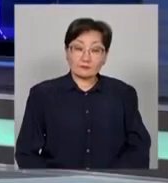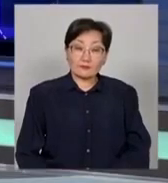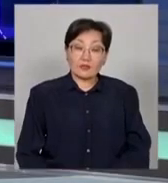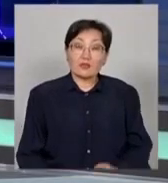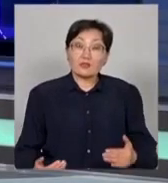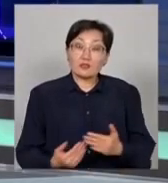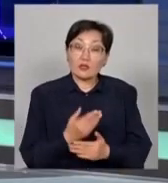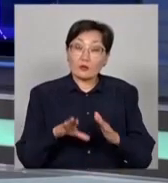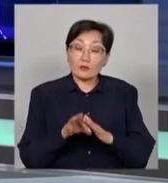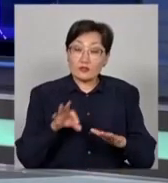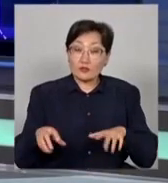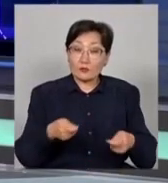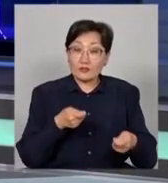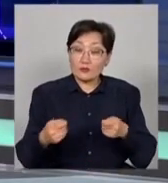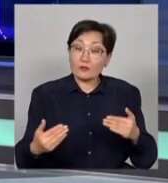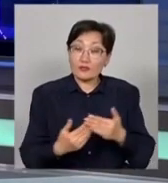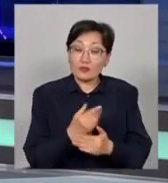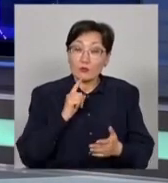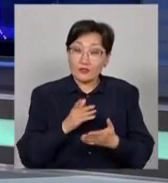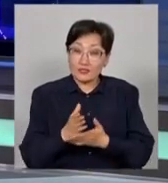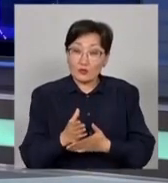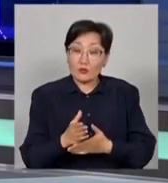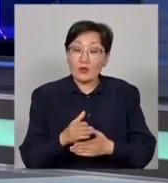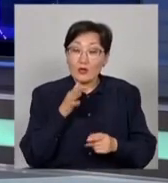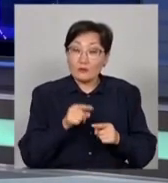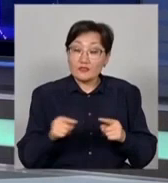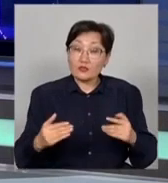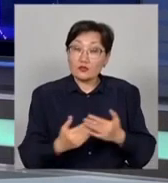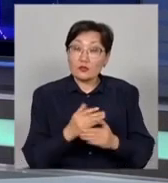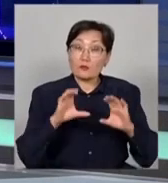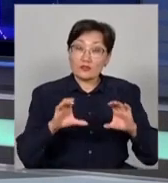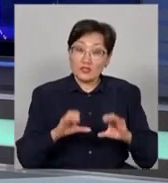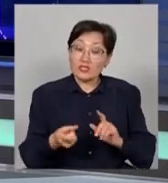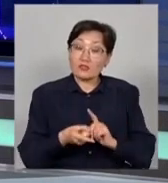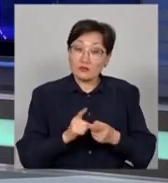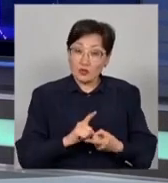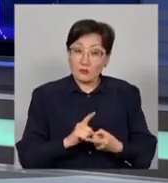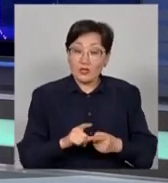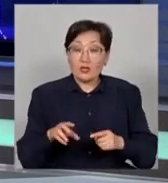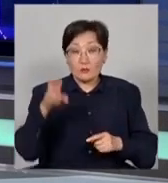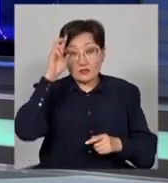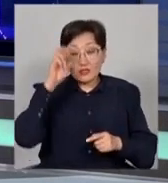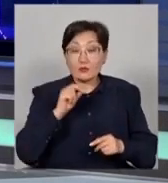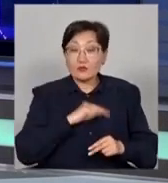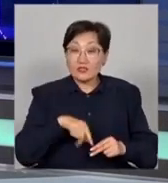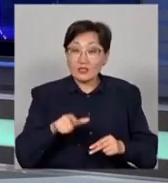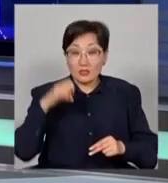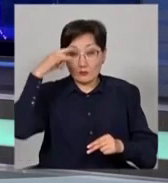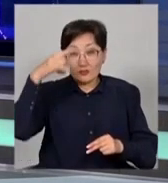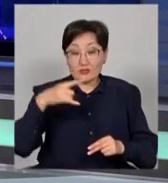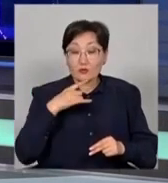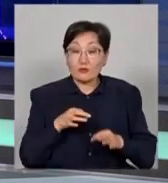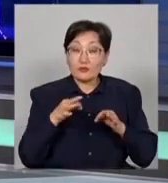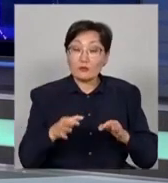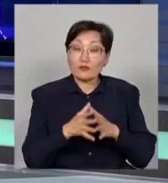Вновь избранный президент формирует новую политическую эпоху и новые конституционные реформы. Государственные деятели Казахстана